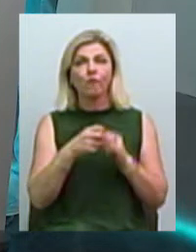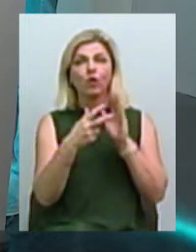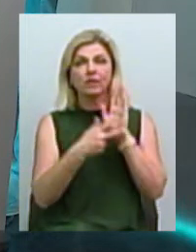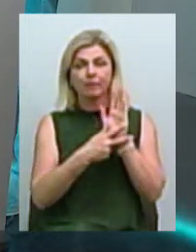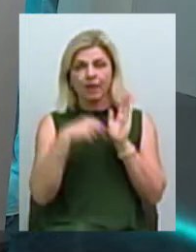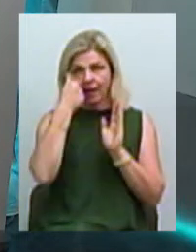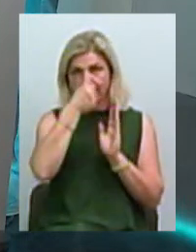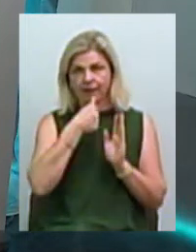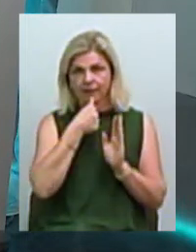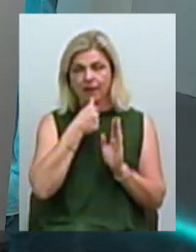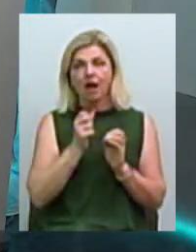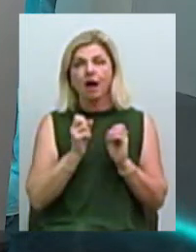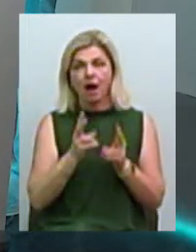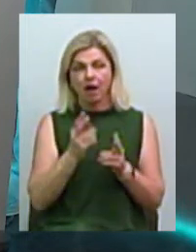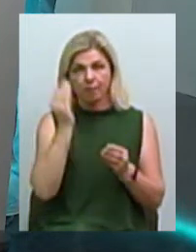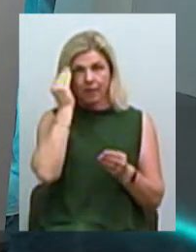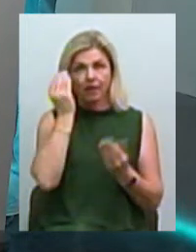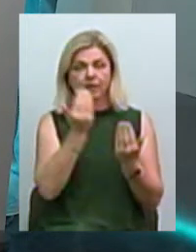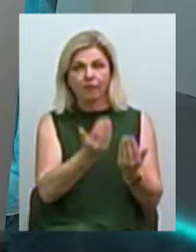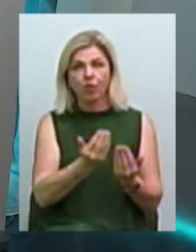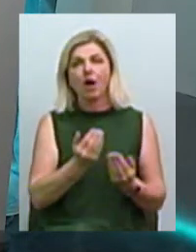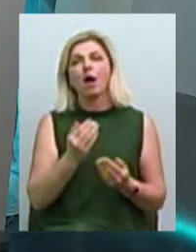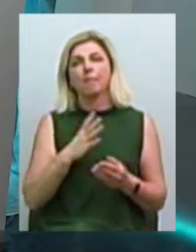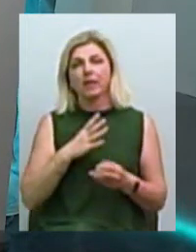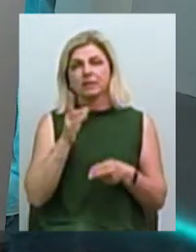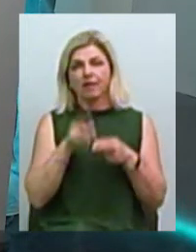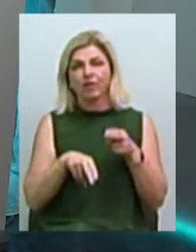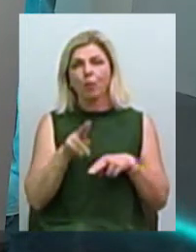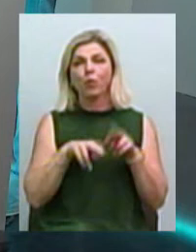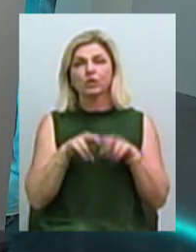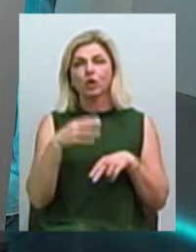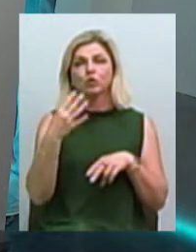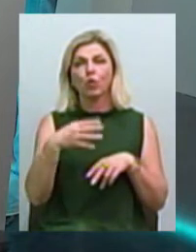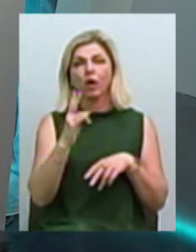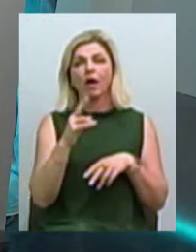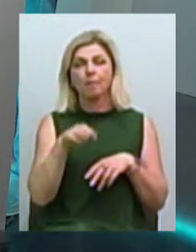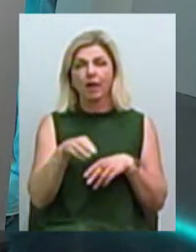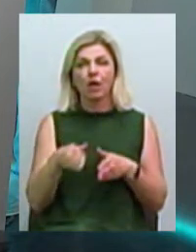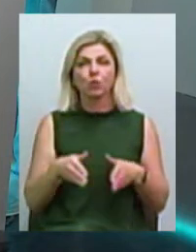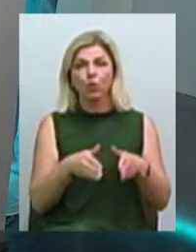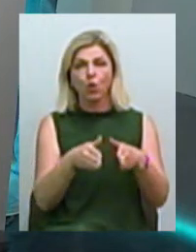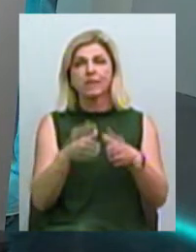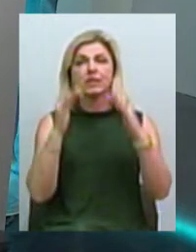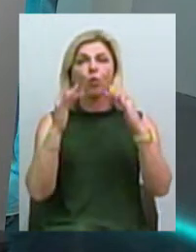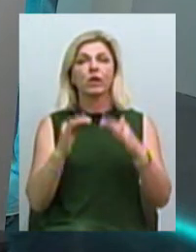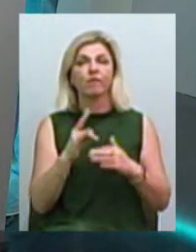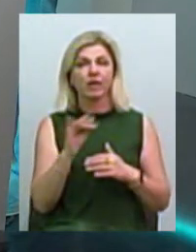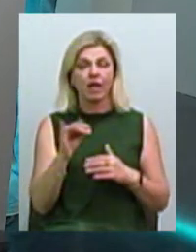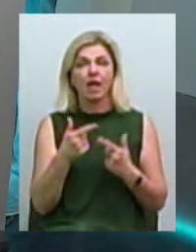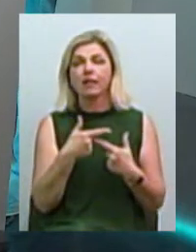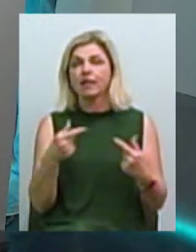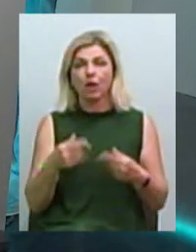рік, як на мене, це було завершення будівництва 40 кілометрів траси на Снігарівщину, де дороги взагалі не